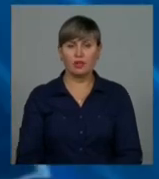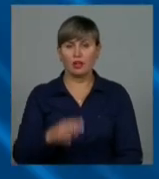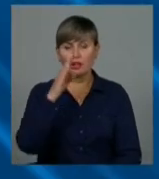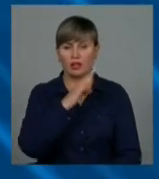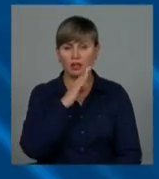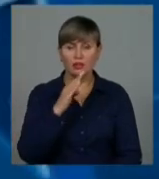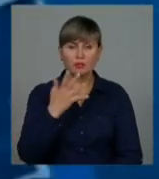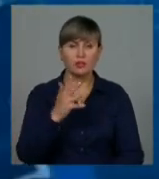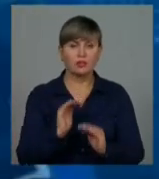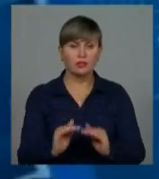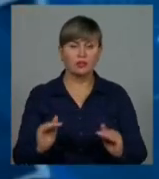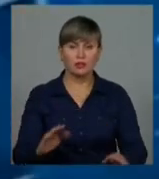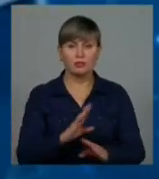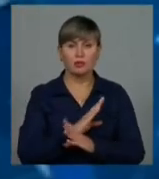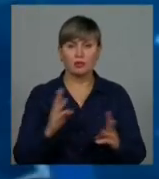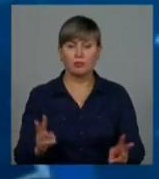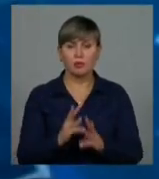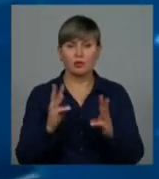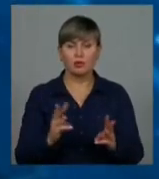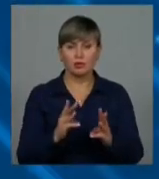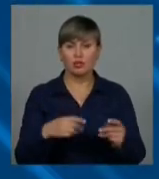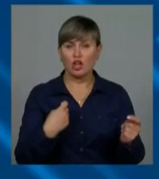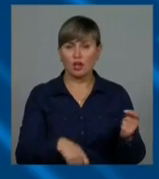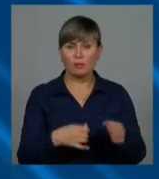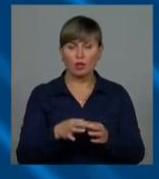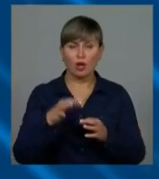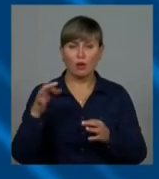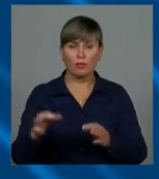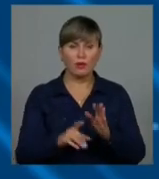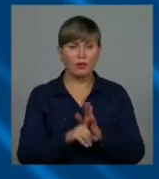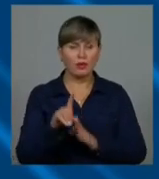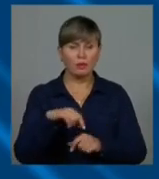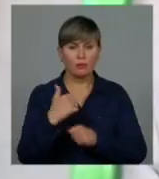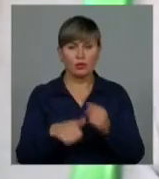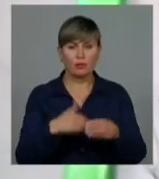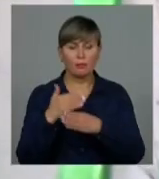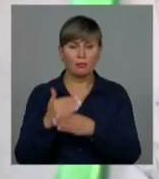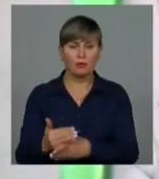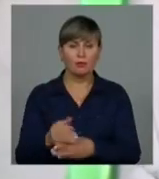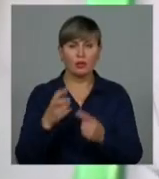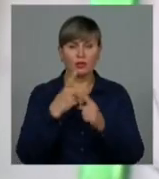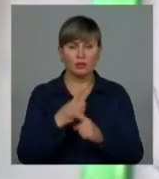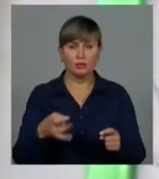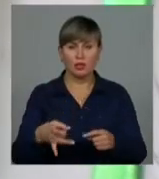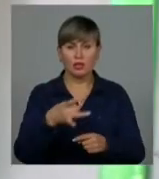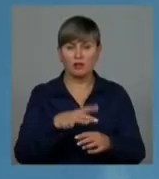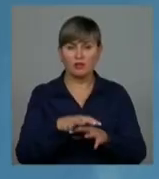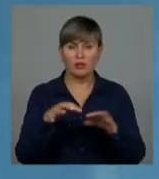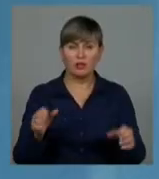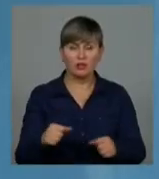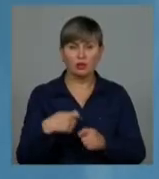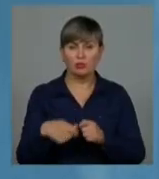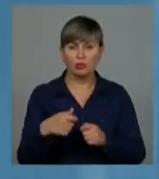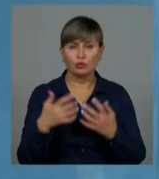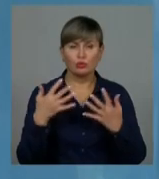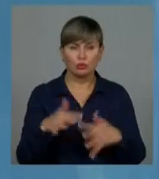Родителям пятерых детей, погибших при пожаре в городе Жанатас, в Жамбылской области начали оказывать материальную помощь. Как сообщают региональные власти,